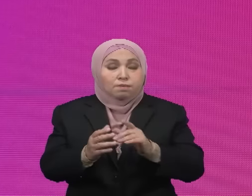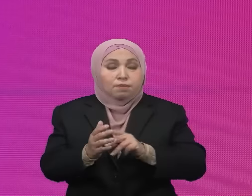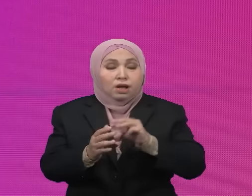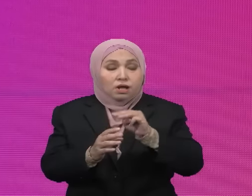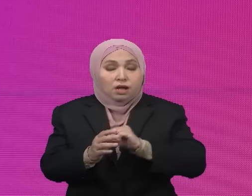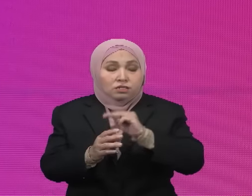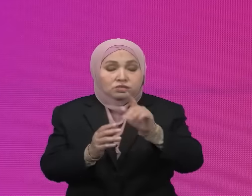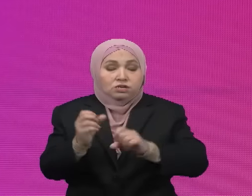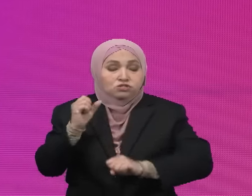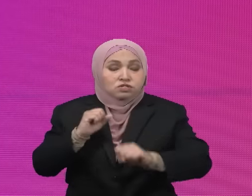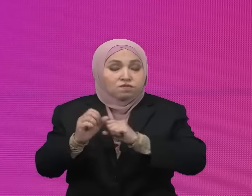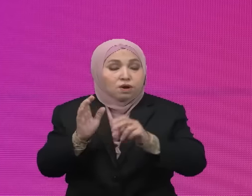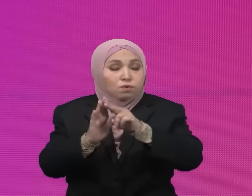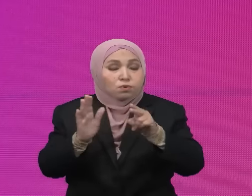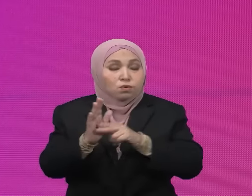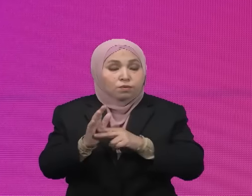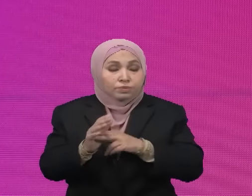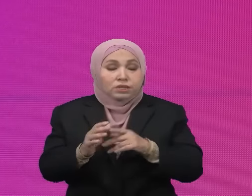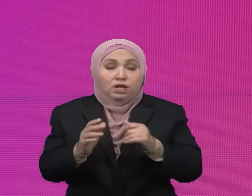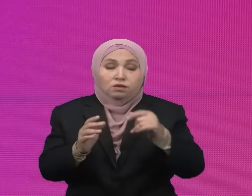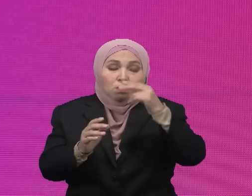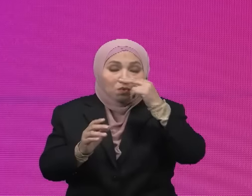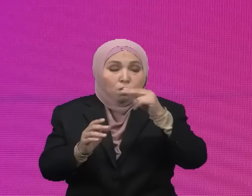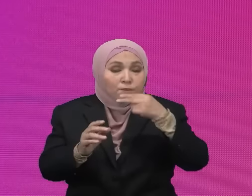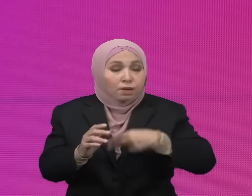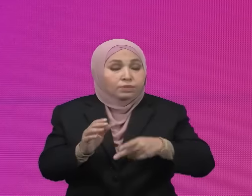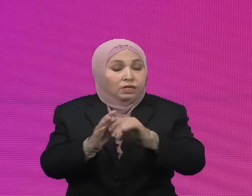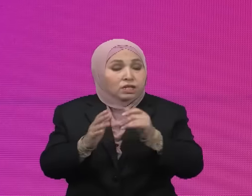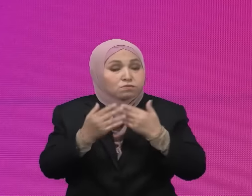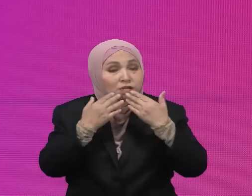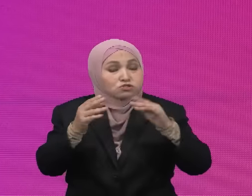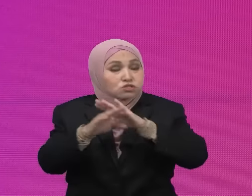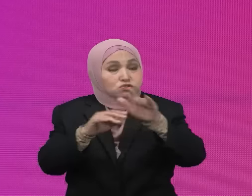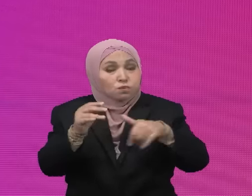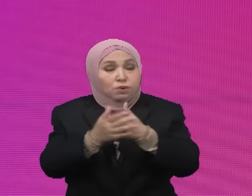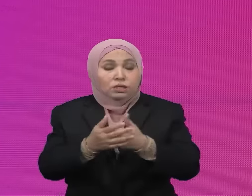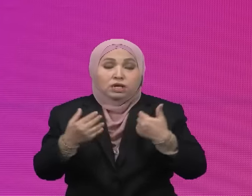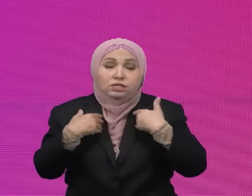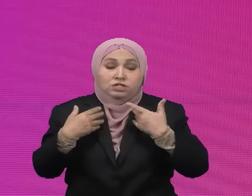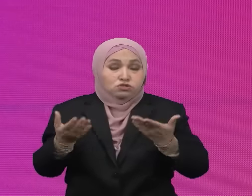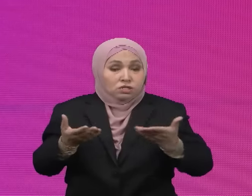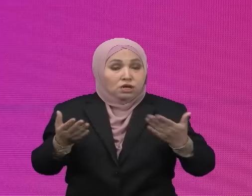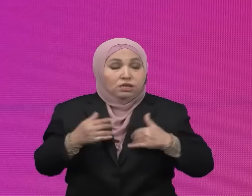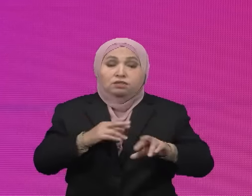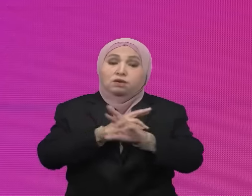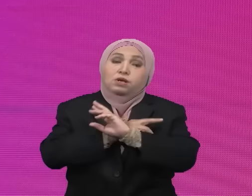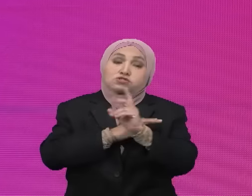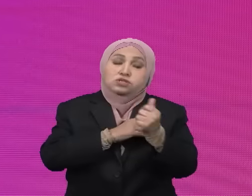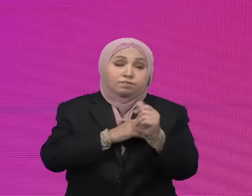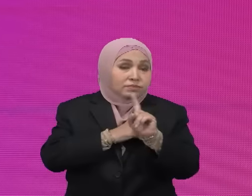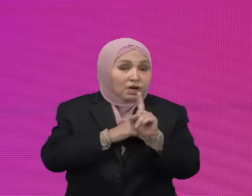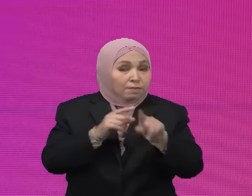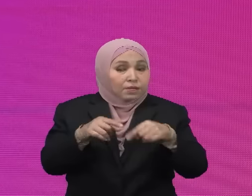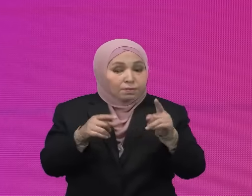huruf, sifat huruf dan hukum hakar. Alhamdulillah, terima kasih semua para penonton di rumah juga di studio. Kita nak berehat seketika, jangan ke